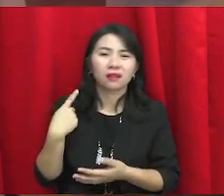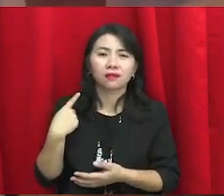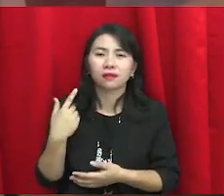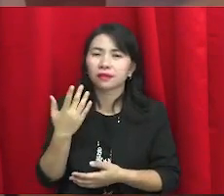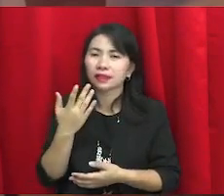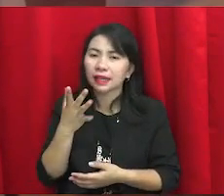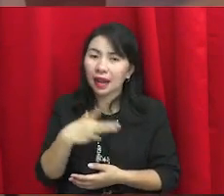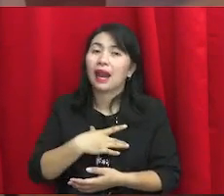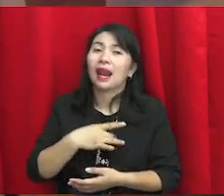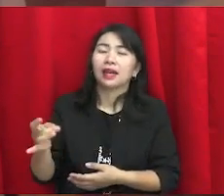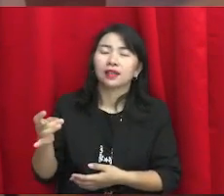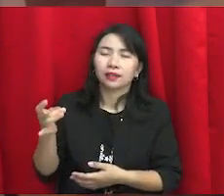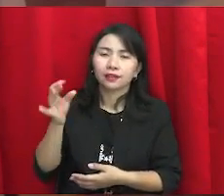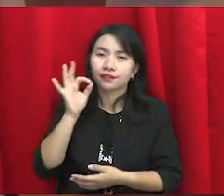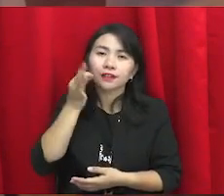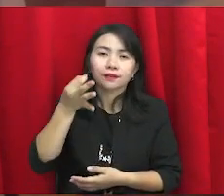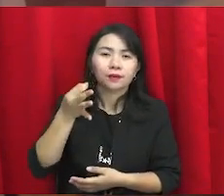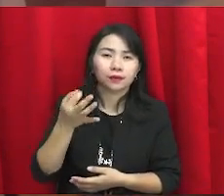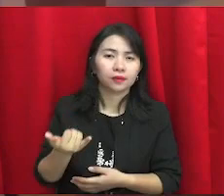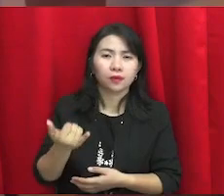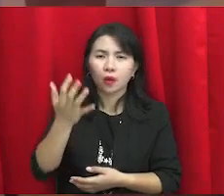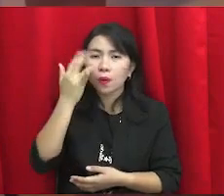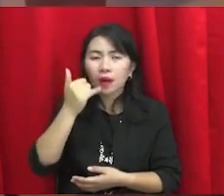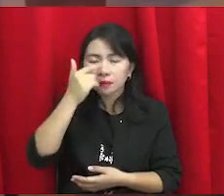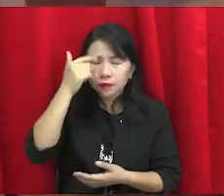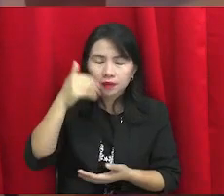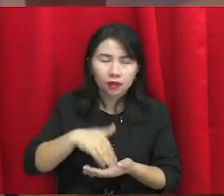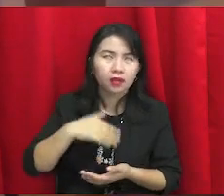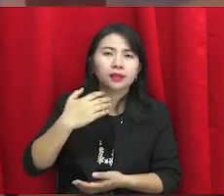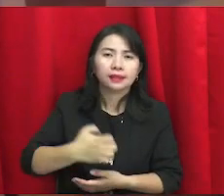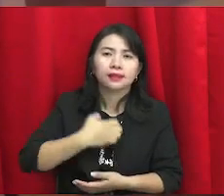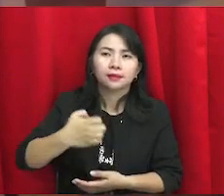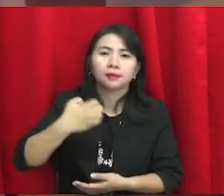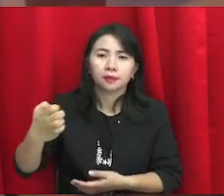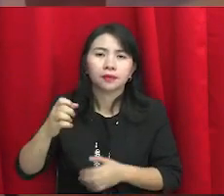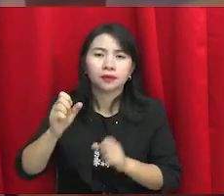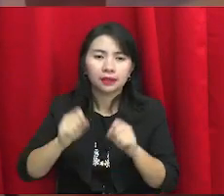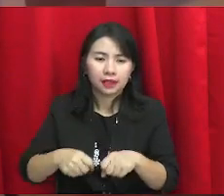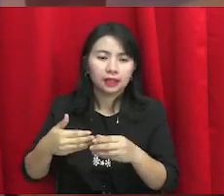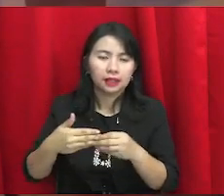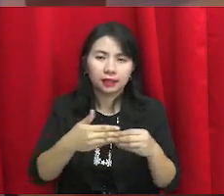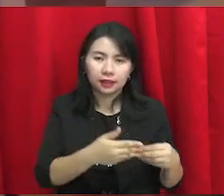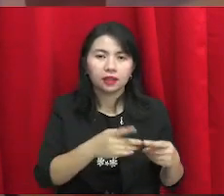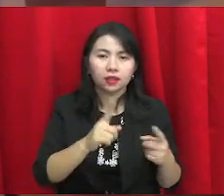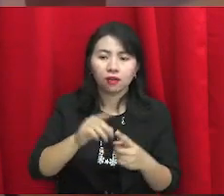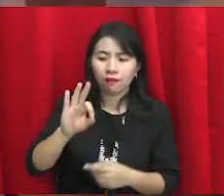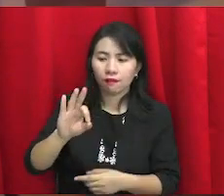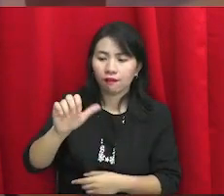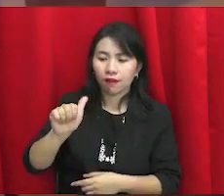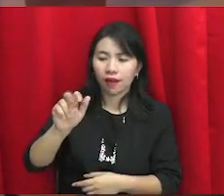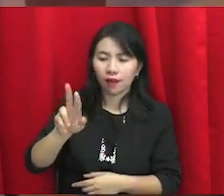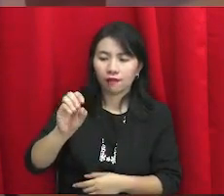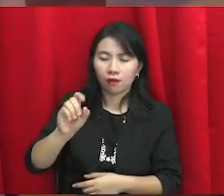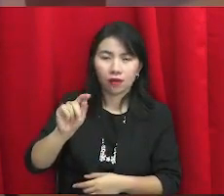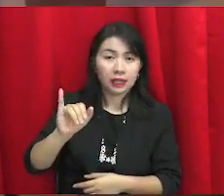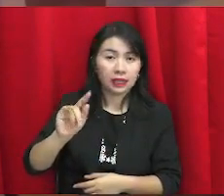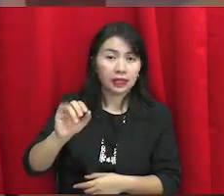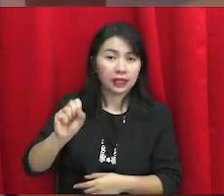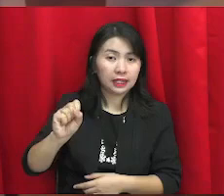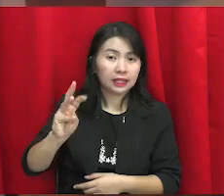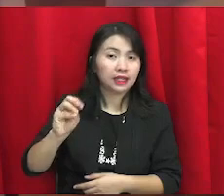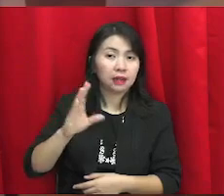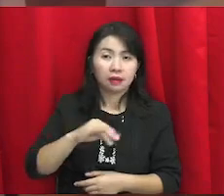favoritism, you know. That's right. Because emotion can lead to favoritism that is not